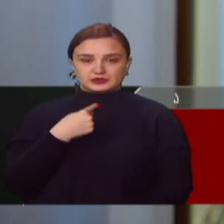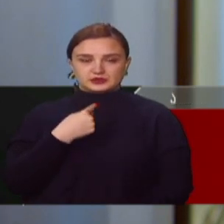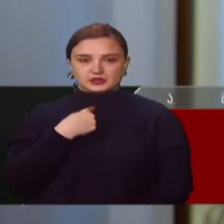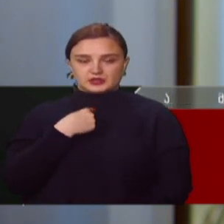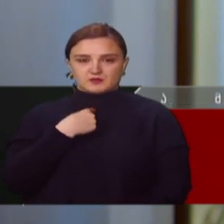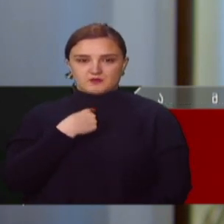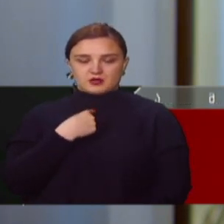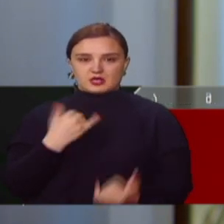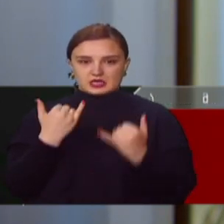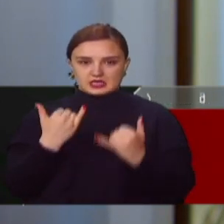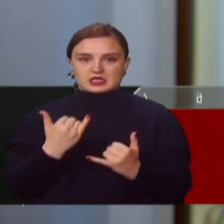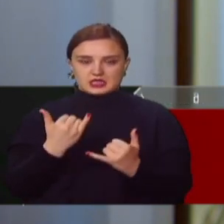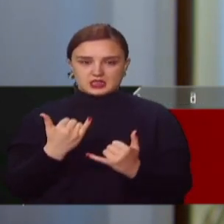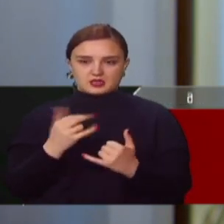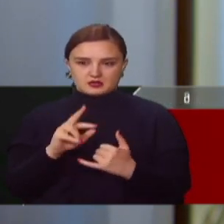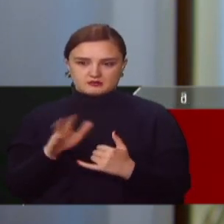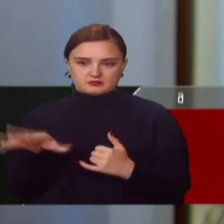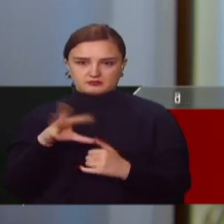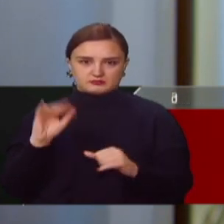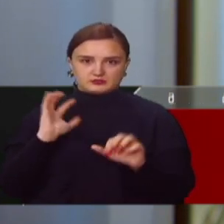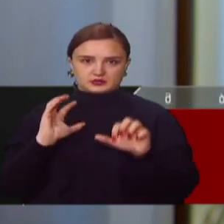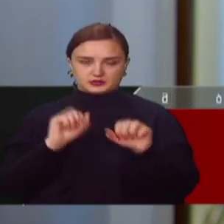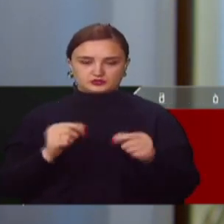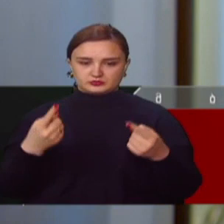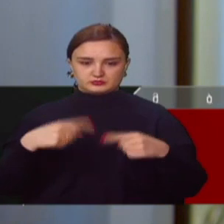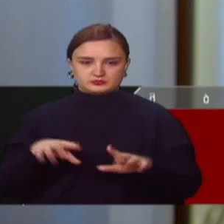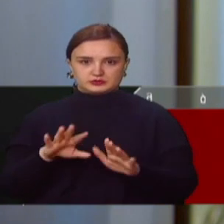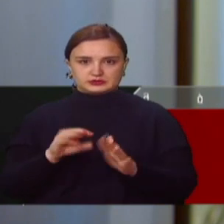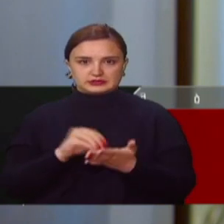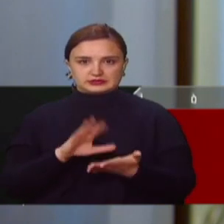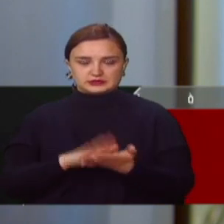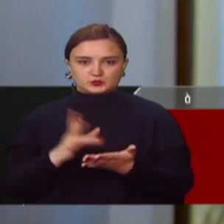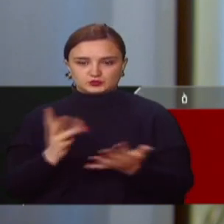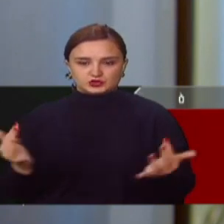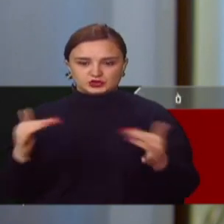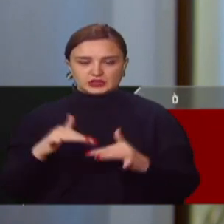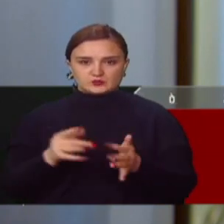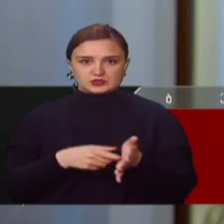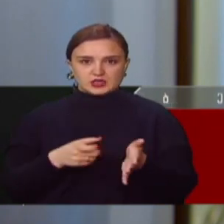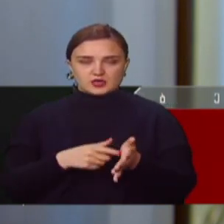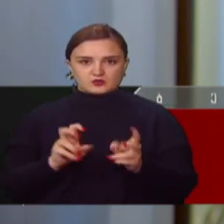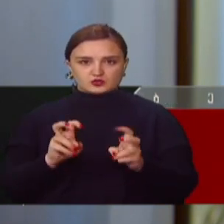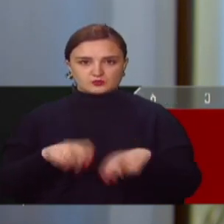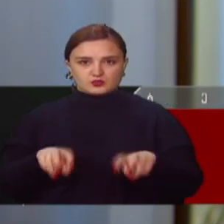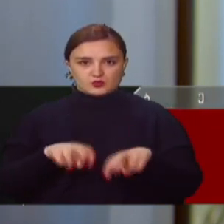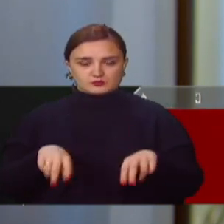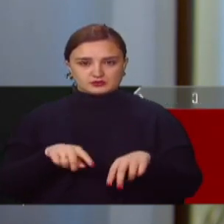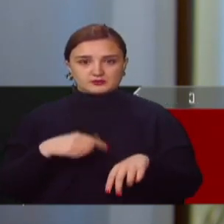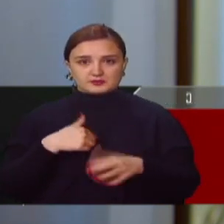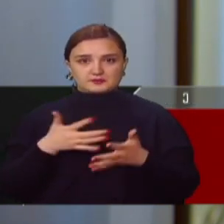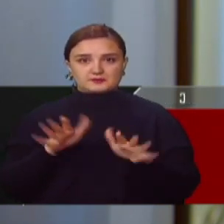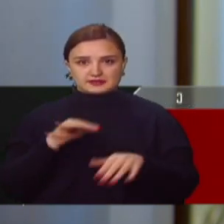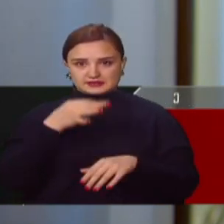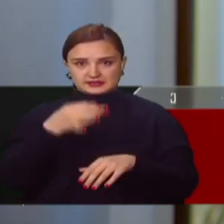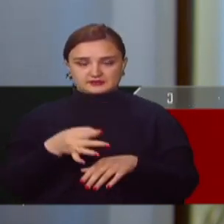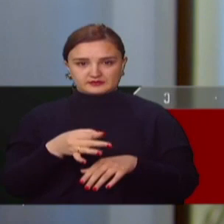ხა დაუჭირონ ის ამ ხარი, არ ჩააგდონ რეგისტრაცია და შეიკრიბოს ეს საგამოძიებო კომისია, მაგრამ მეც გეტყვით,